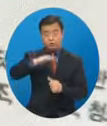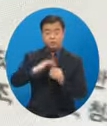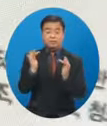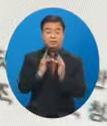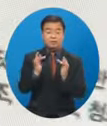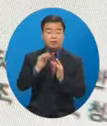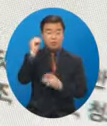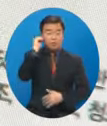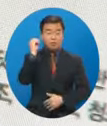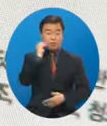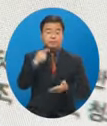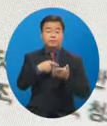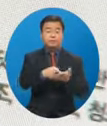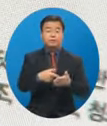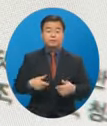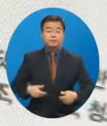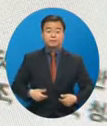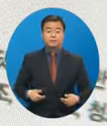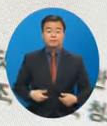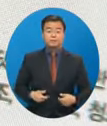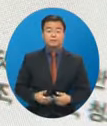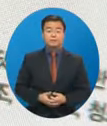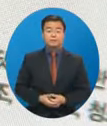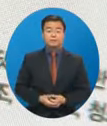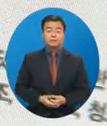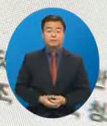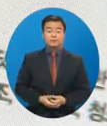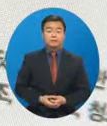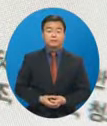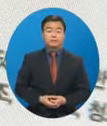도움을 받을 수 있습니다 ebs 뉴스 이동현 입니다